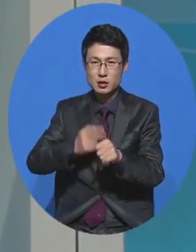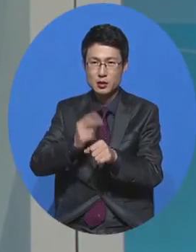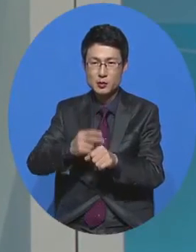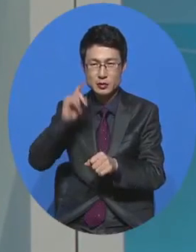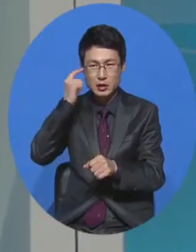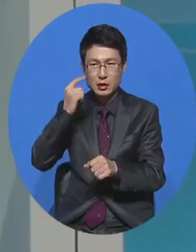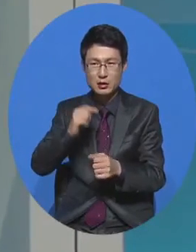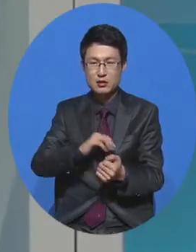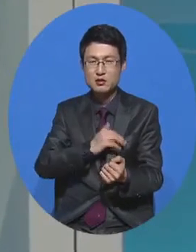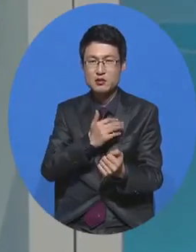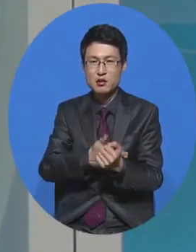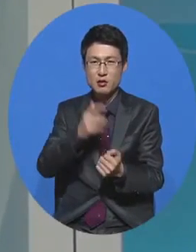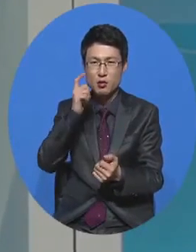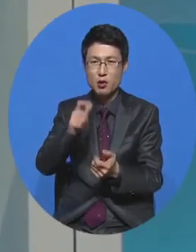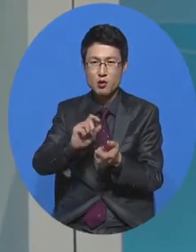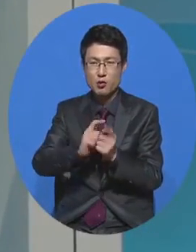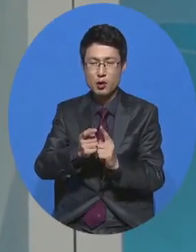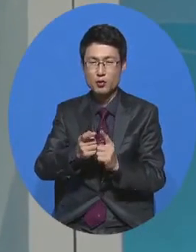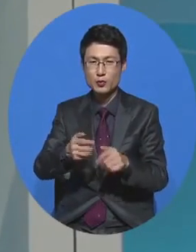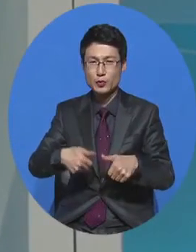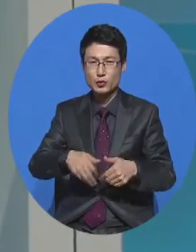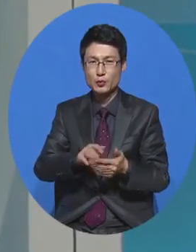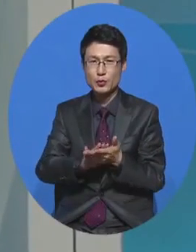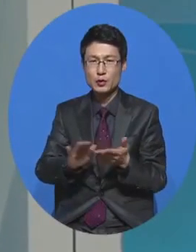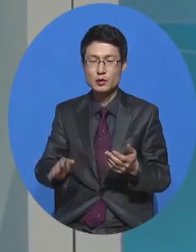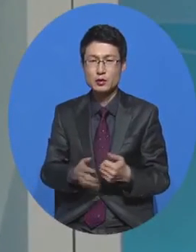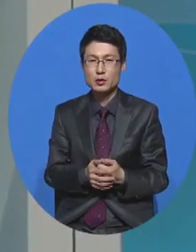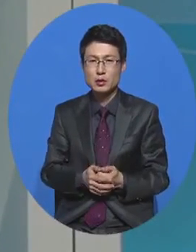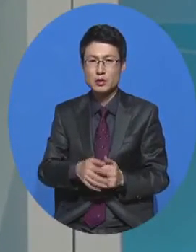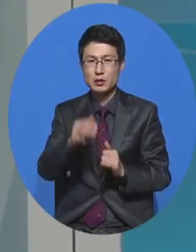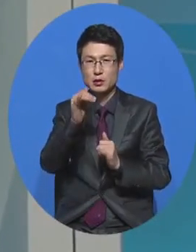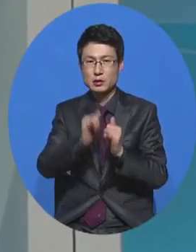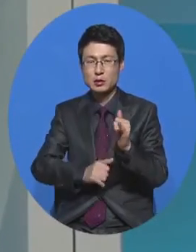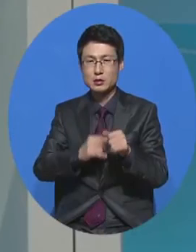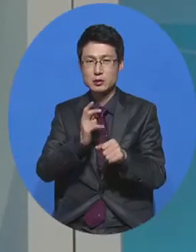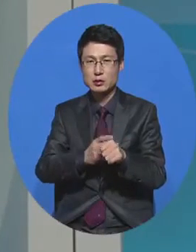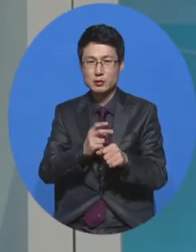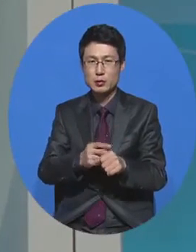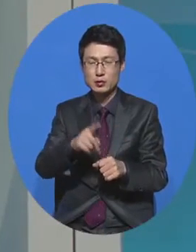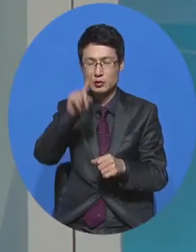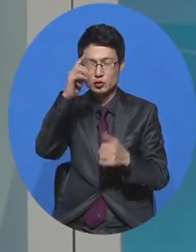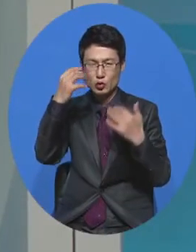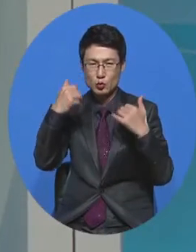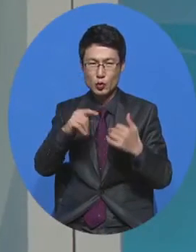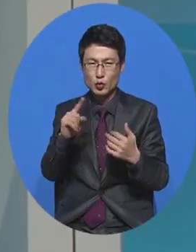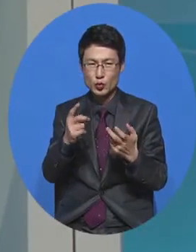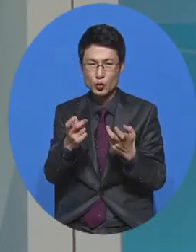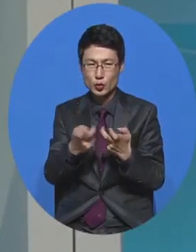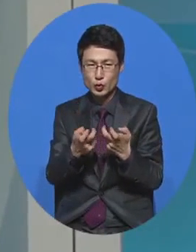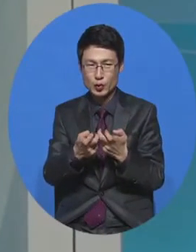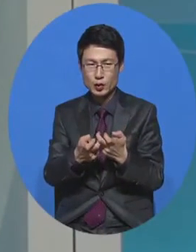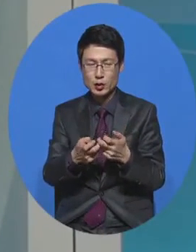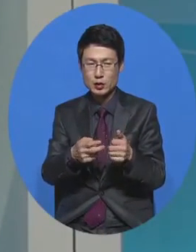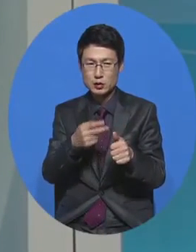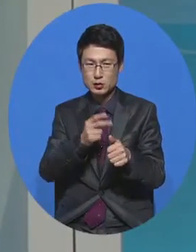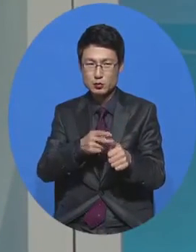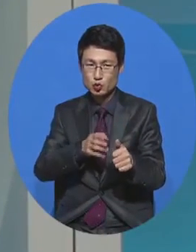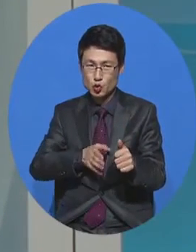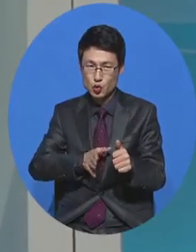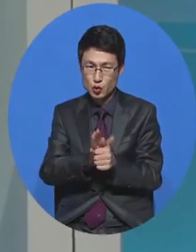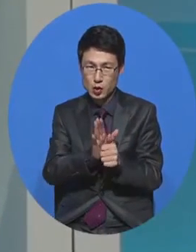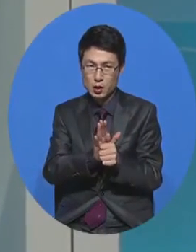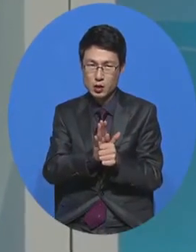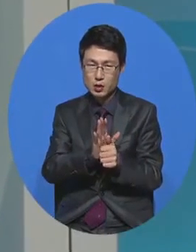역량강화 라고 생각이 되거든요 그래서 어 역서 교사들을 정부가 어떻게 더 뭐 더 울 것인가 이런 게